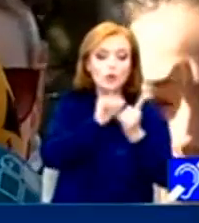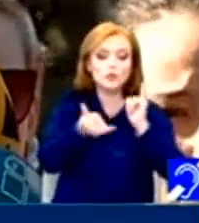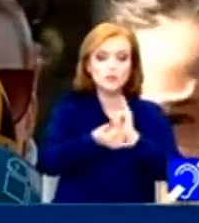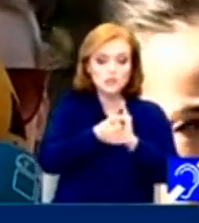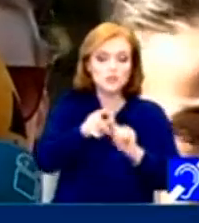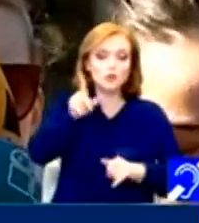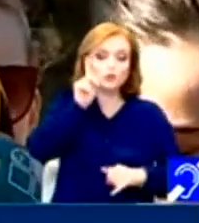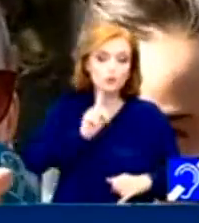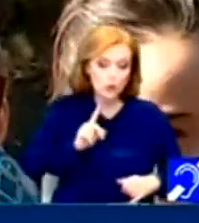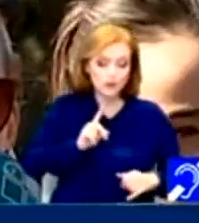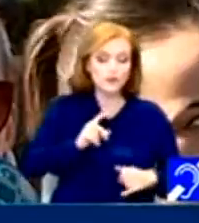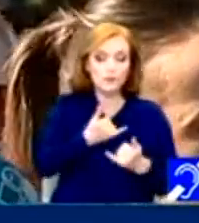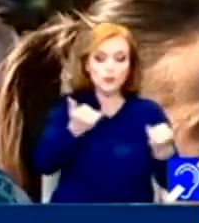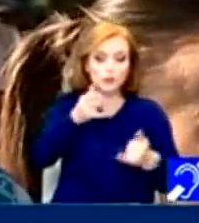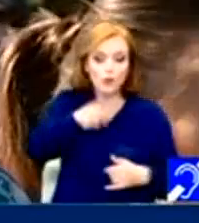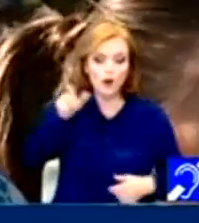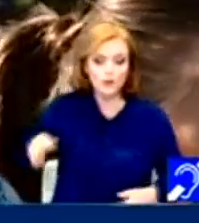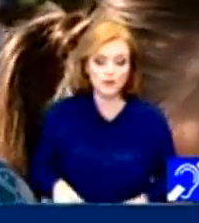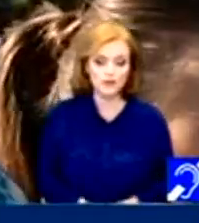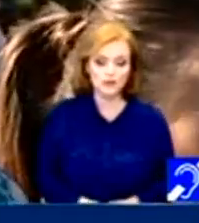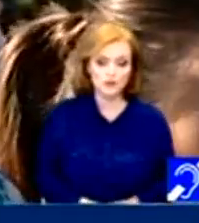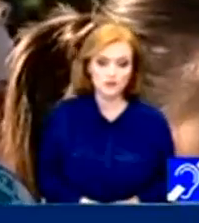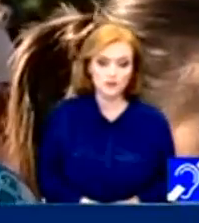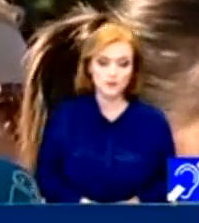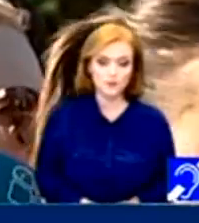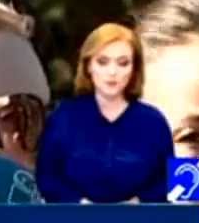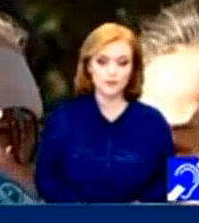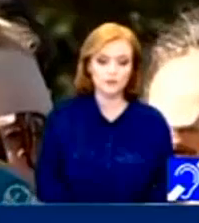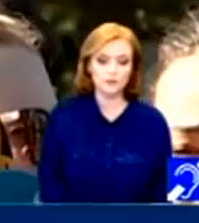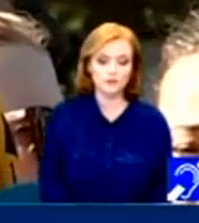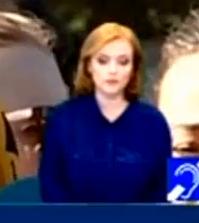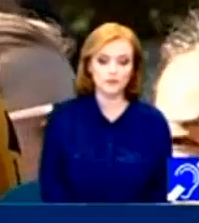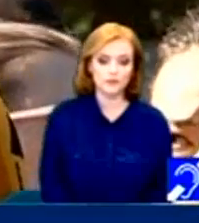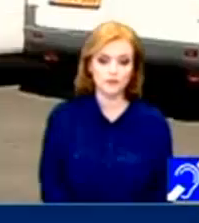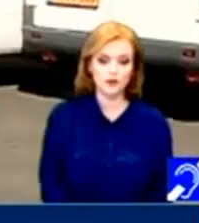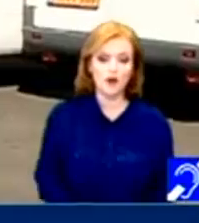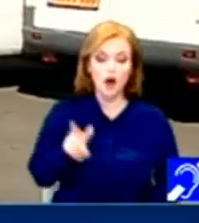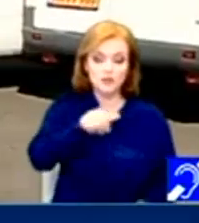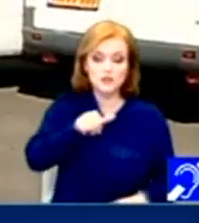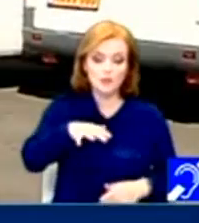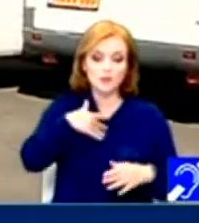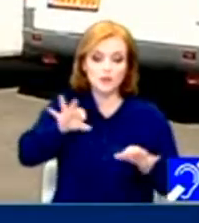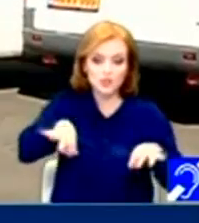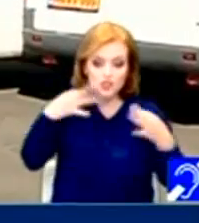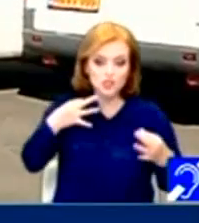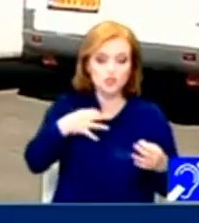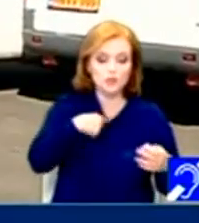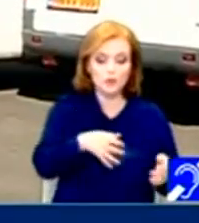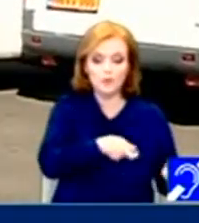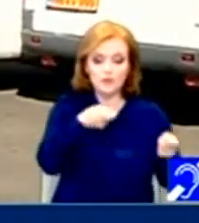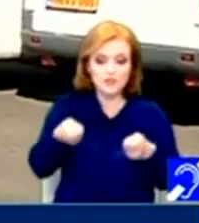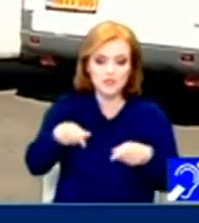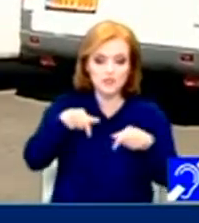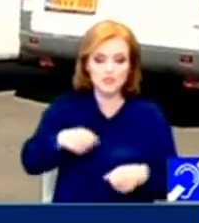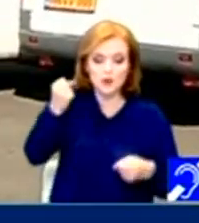a pasagerilor. Cum să schimb dacă ei au prevăzut mașini de 25-30 de ani? La protestul microbuzelor l-am găsit